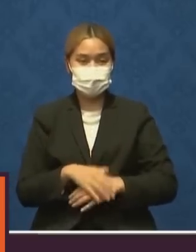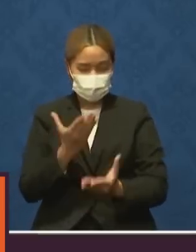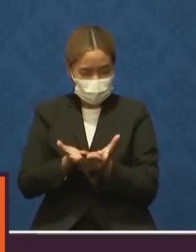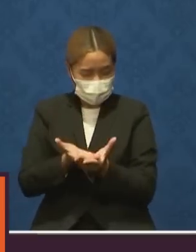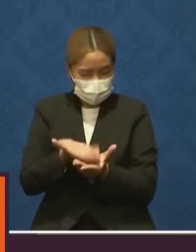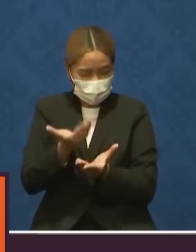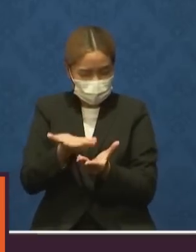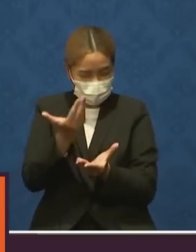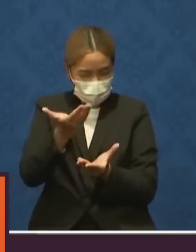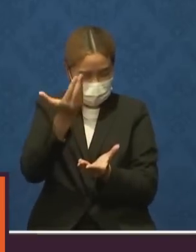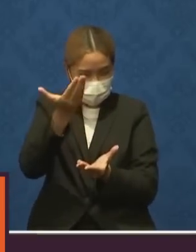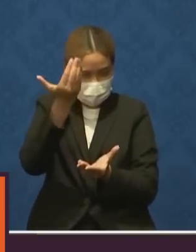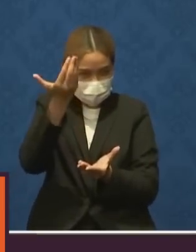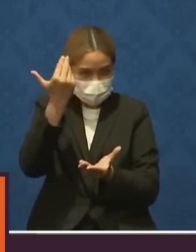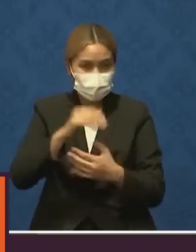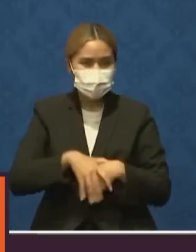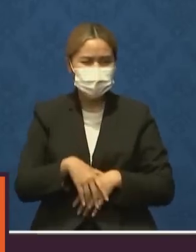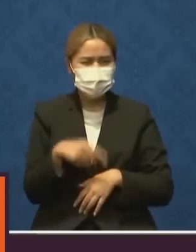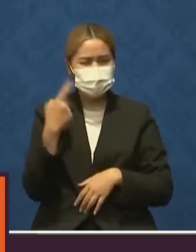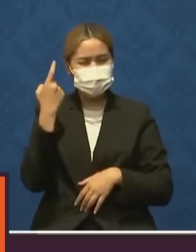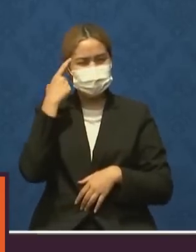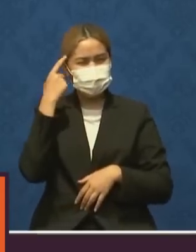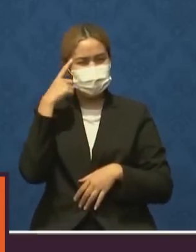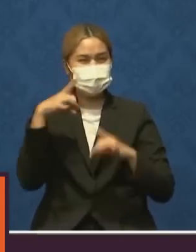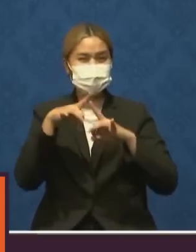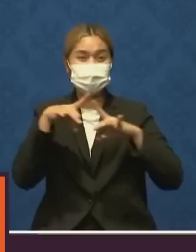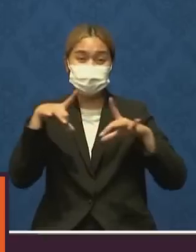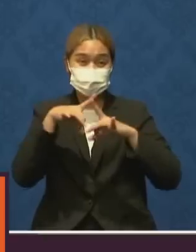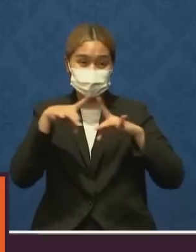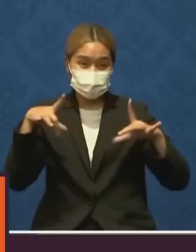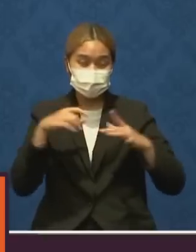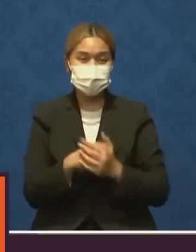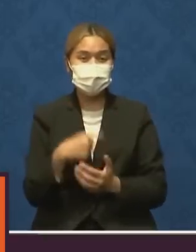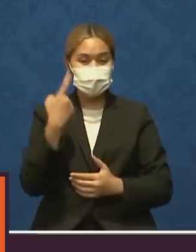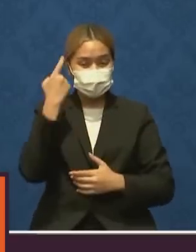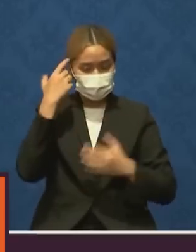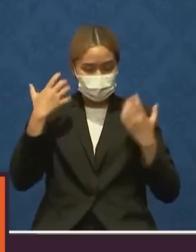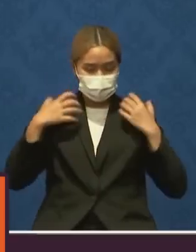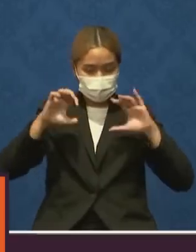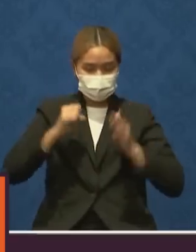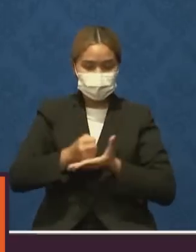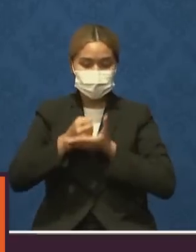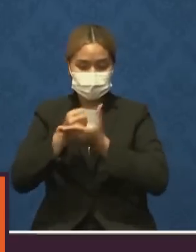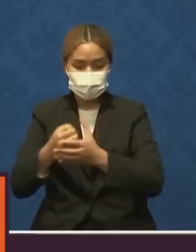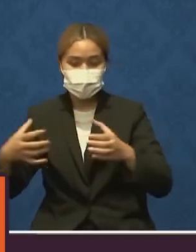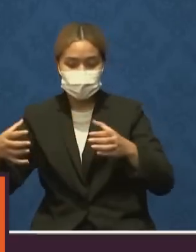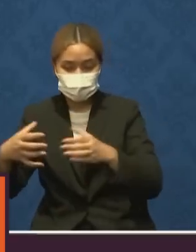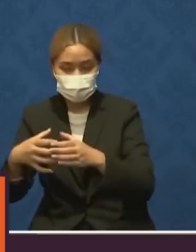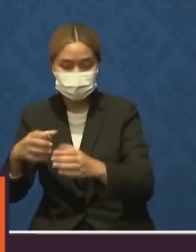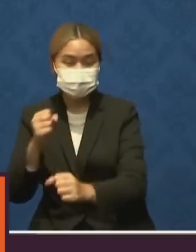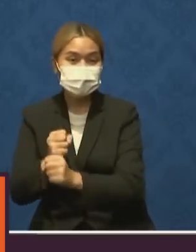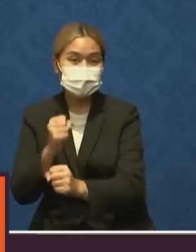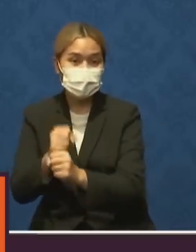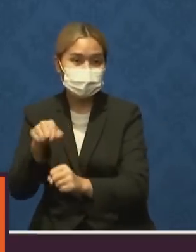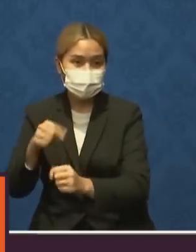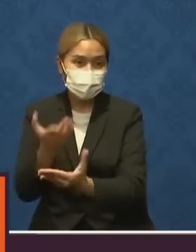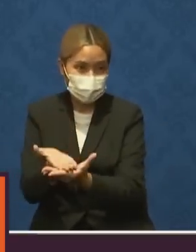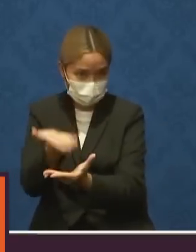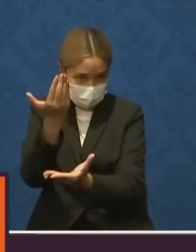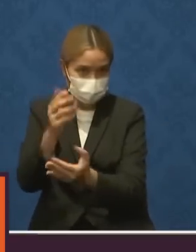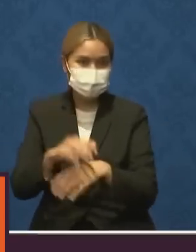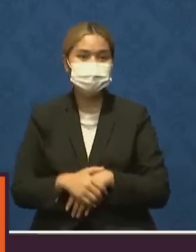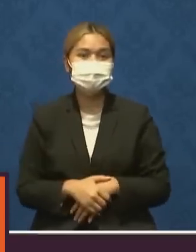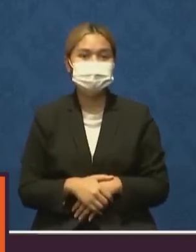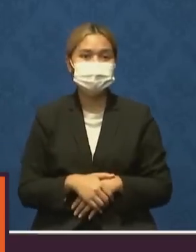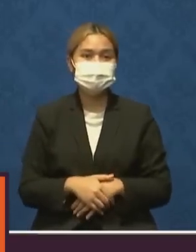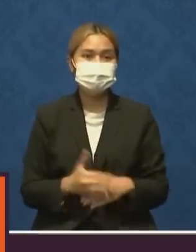จากแนวนโยบายองรฐบานทเอืประโยชให้กักล่มทนนะครับตรนี้ ผมย้ำนี วั